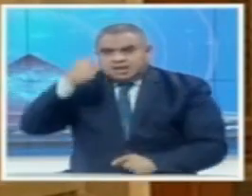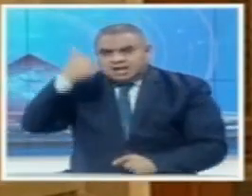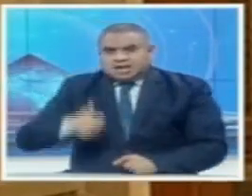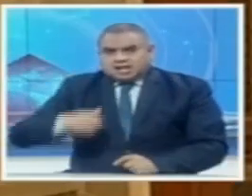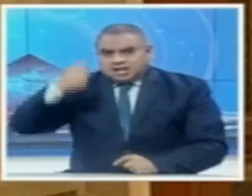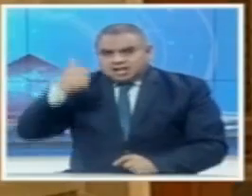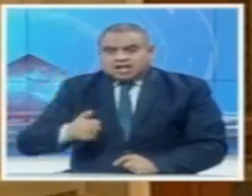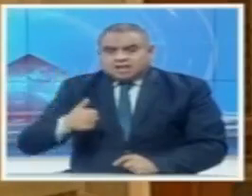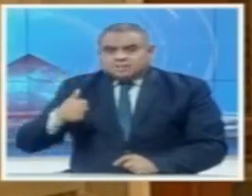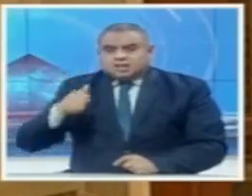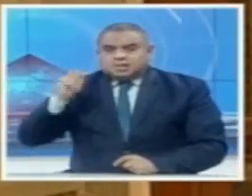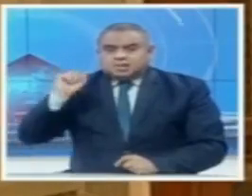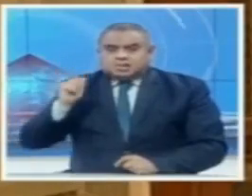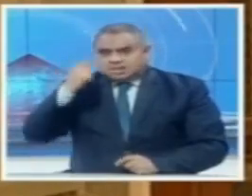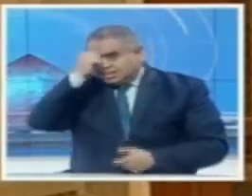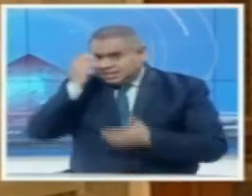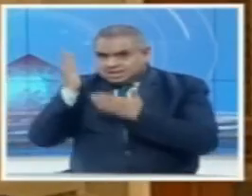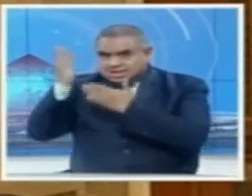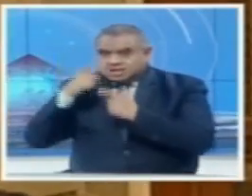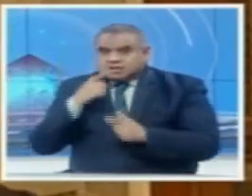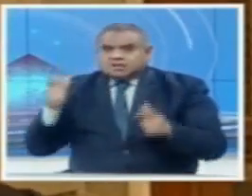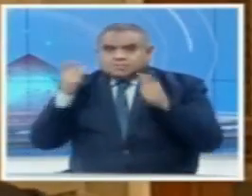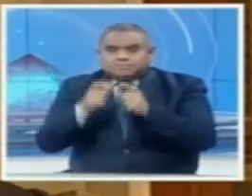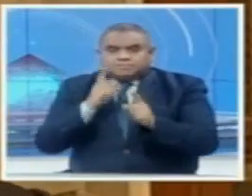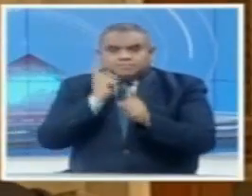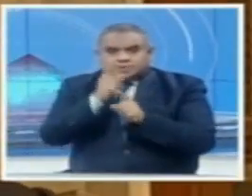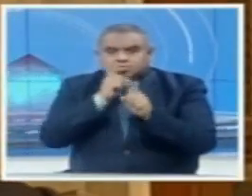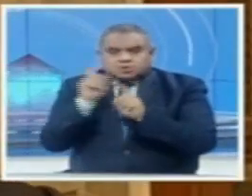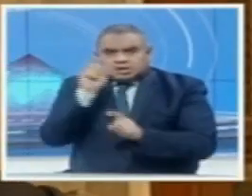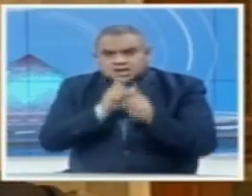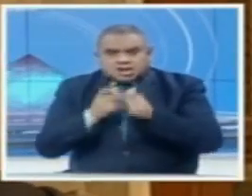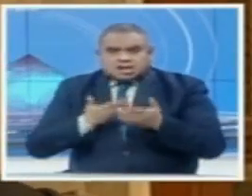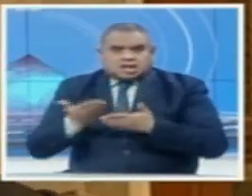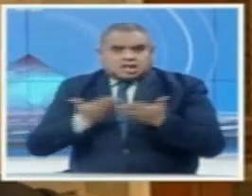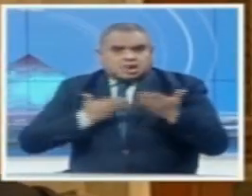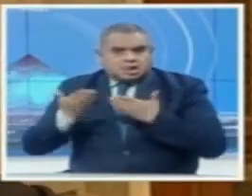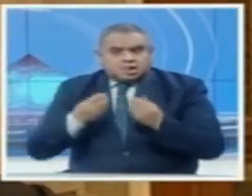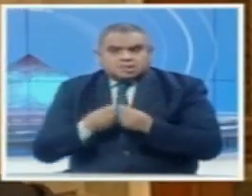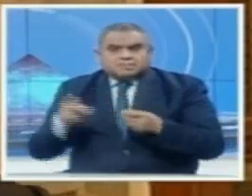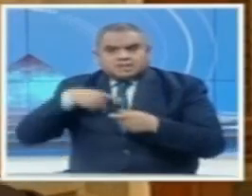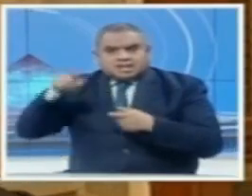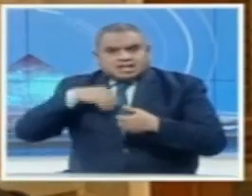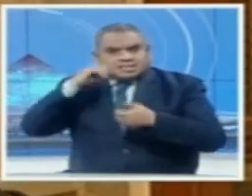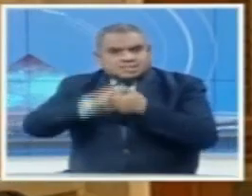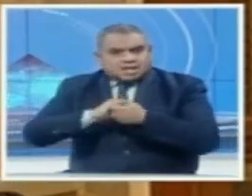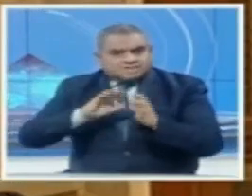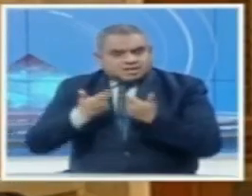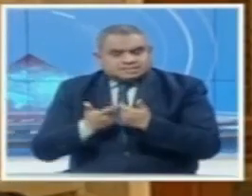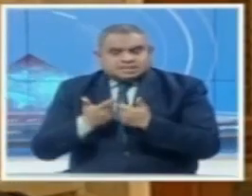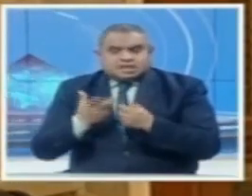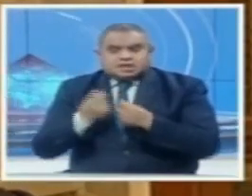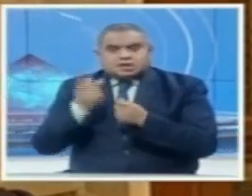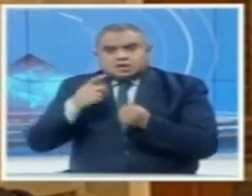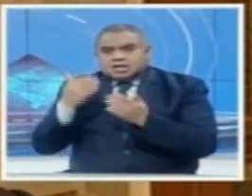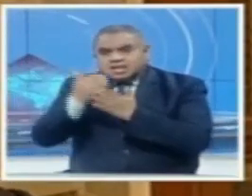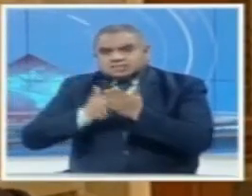مع رجال الاعمال همم في المؤتمر النفايات دوت بيتكلم معنا همم امكانيات للتعاون في هذا الامر وايضا للاستثمار